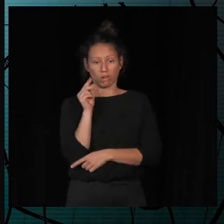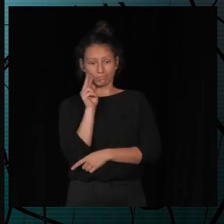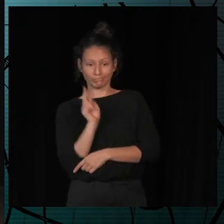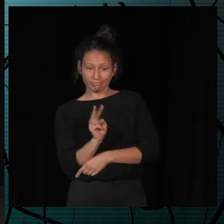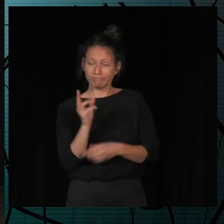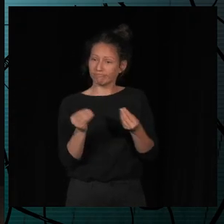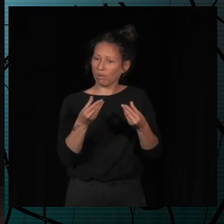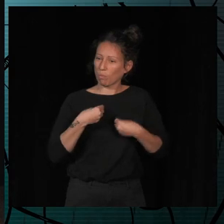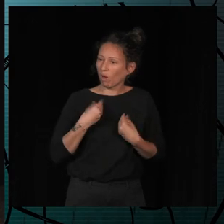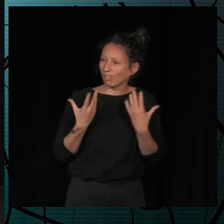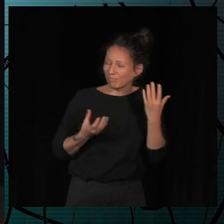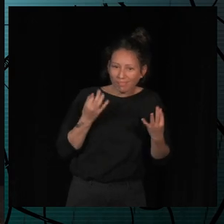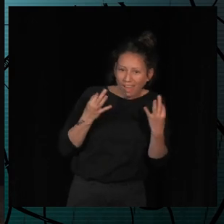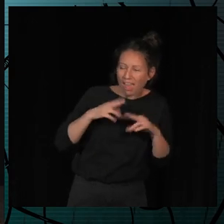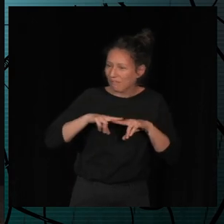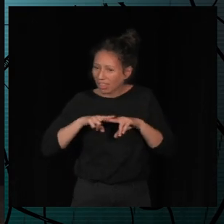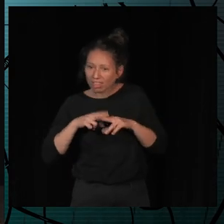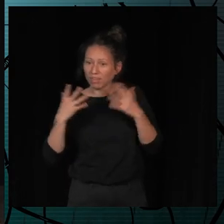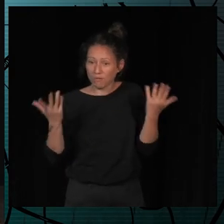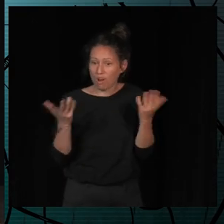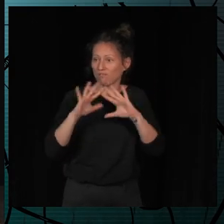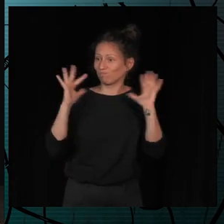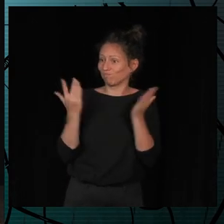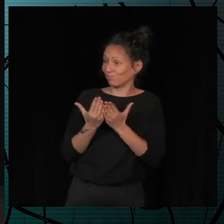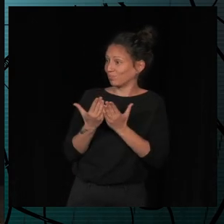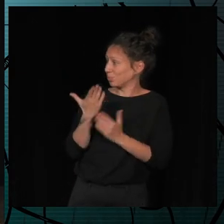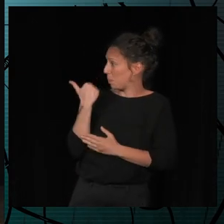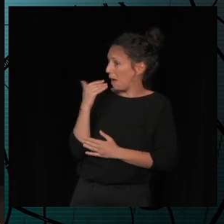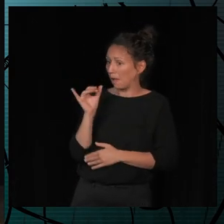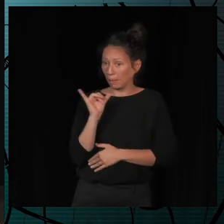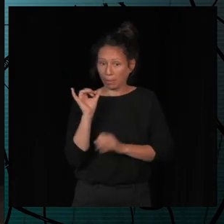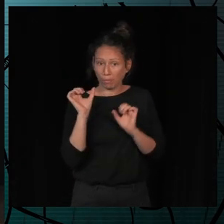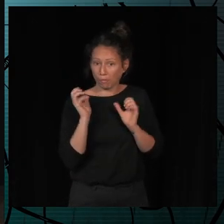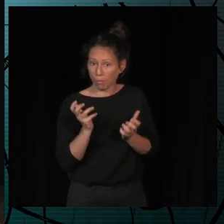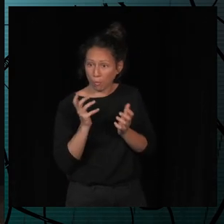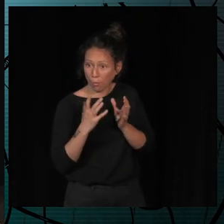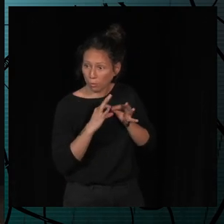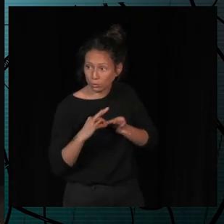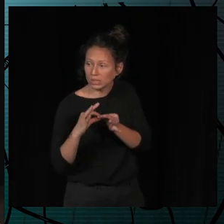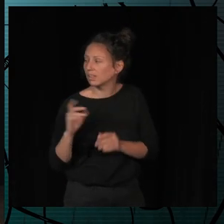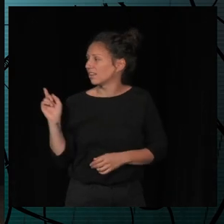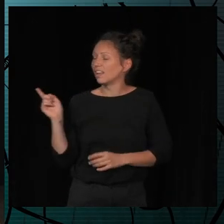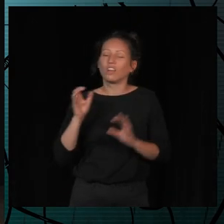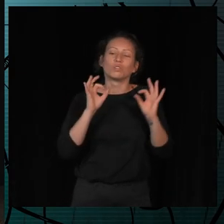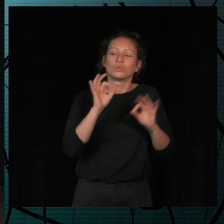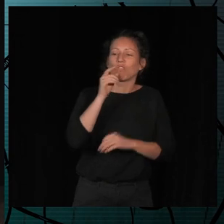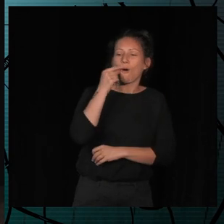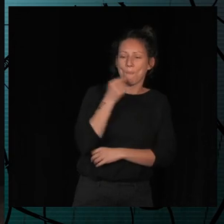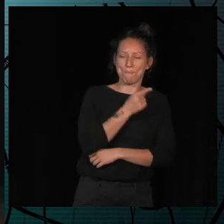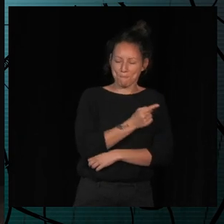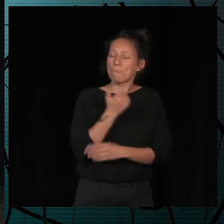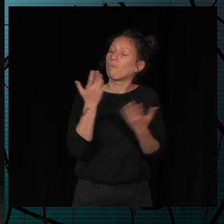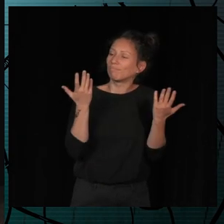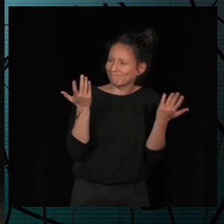je sais pas quelqu'un veut rebondir là-dessus pourquoi pas oui moi je j'aimerais compléter ce que tu évoque Vanessa